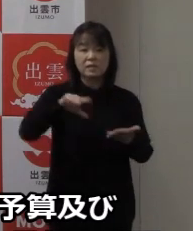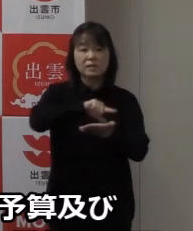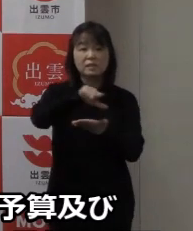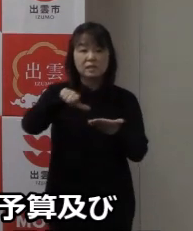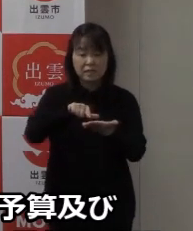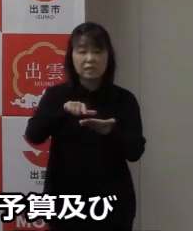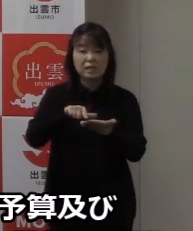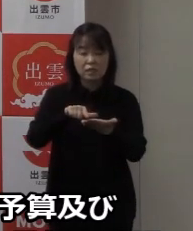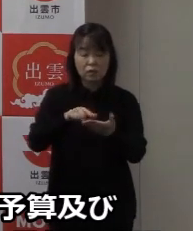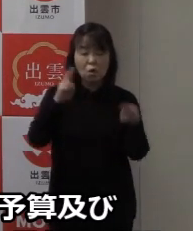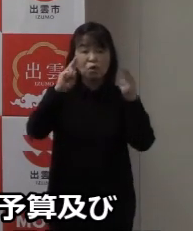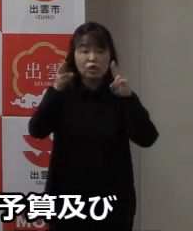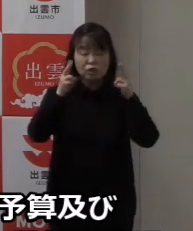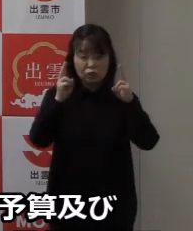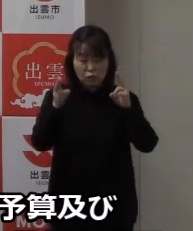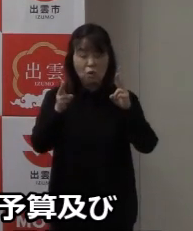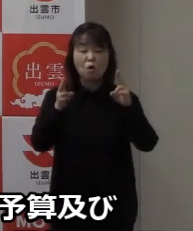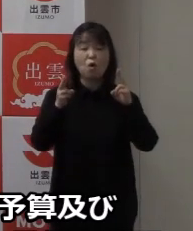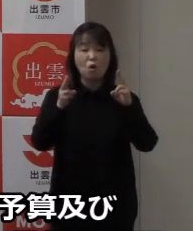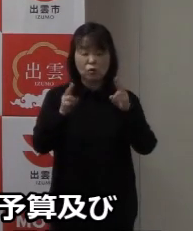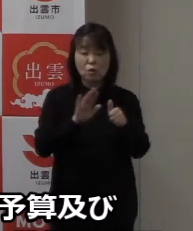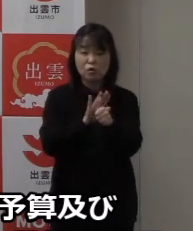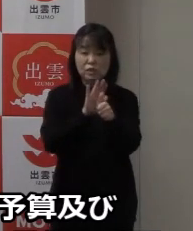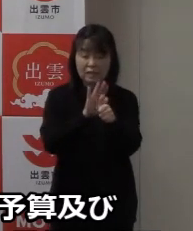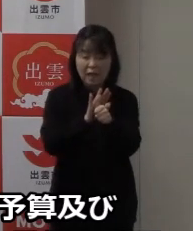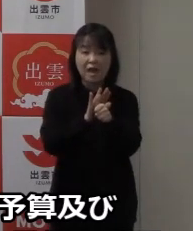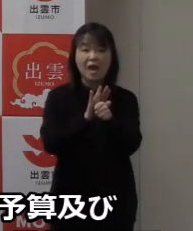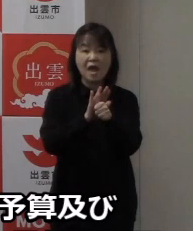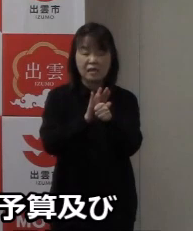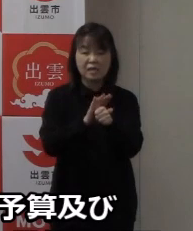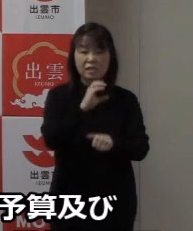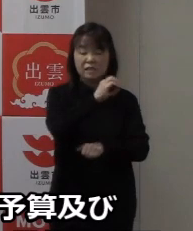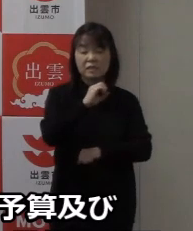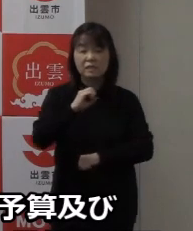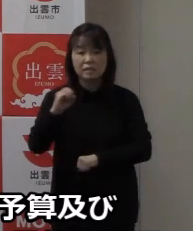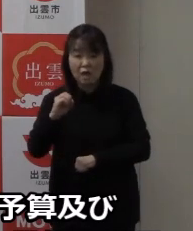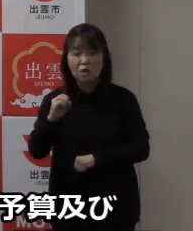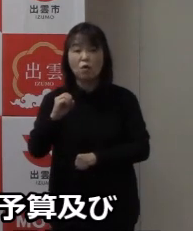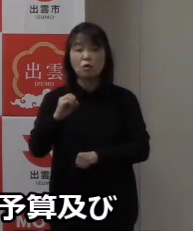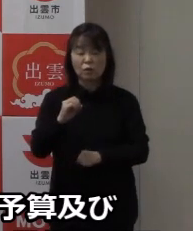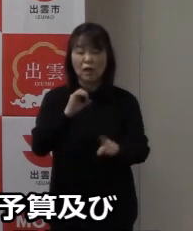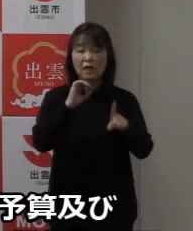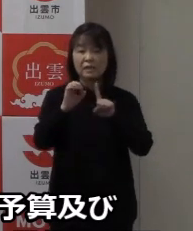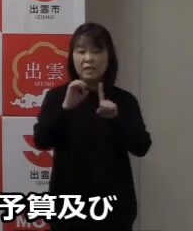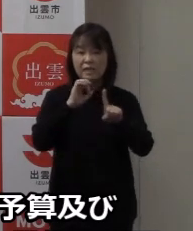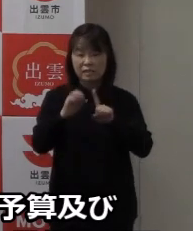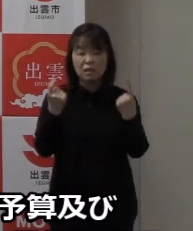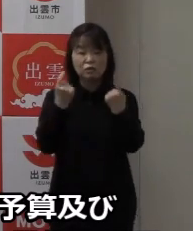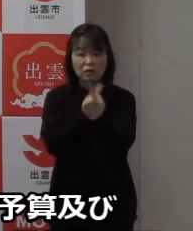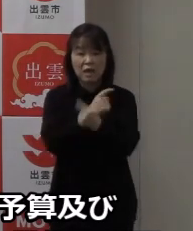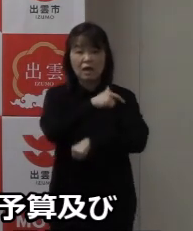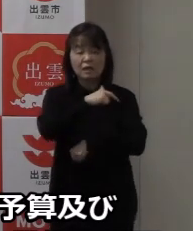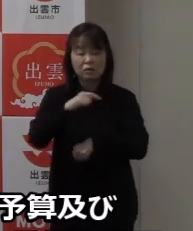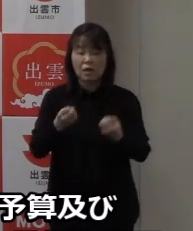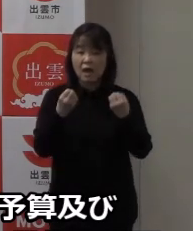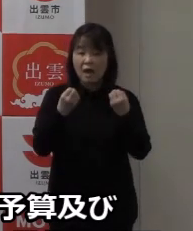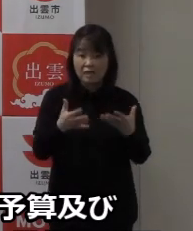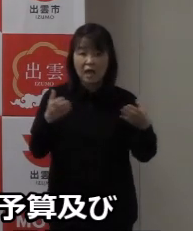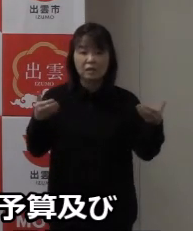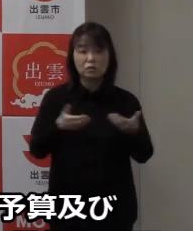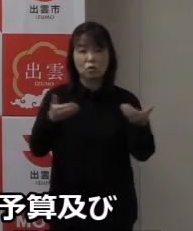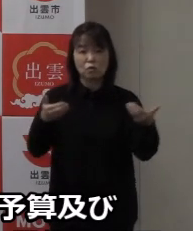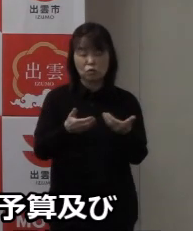援事業ですね、ゼロカーボンであったりとかデジタル化の推進について新規で取り組みたいと思っております